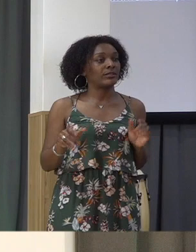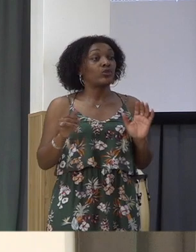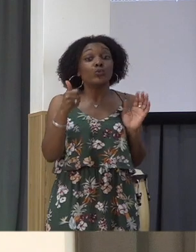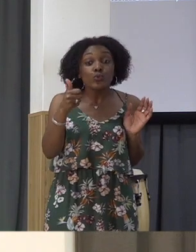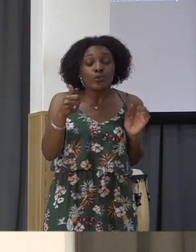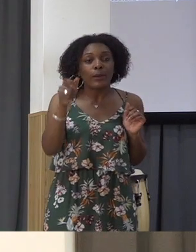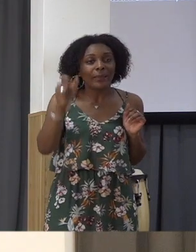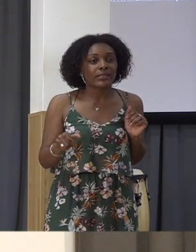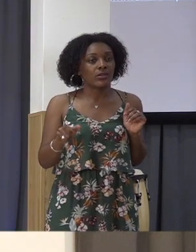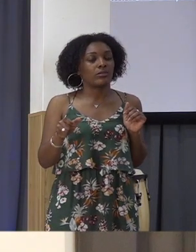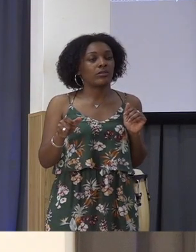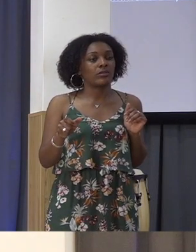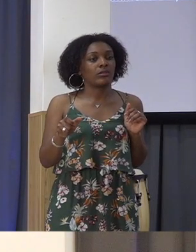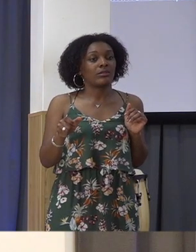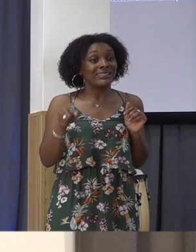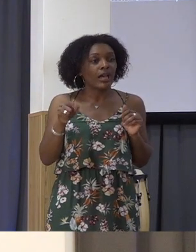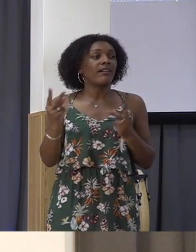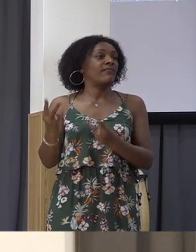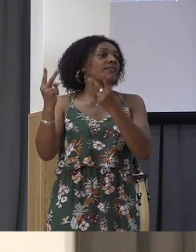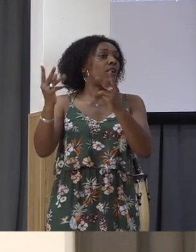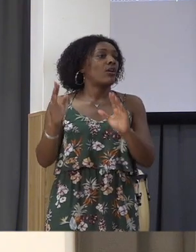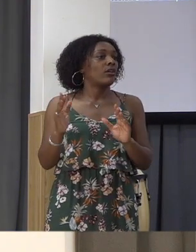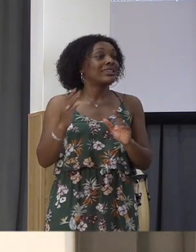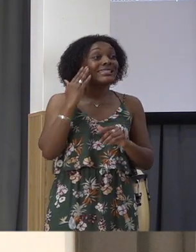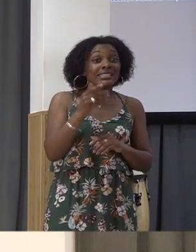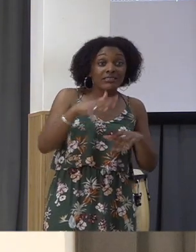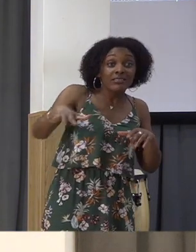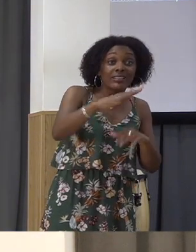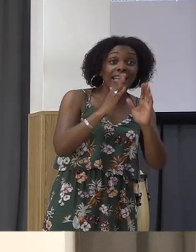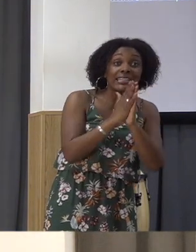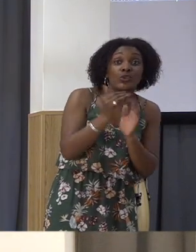une personne est concernée, l'Église est concernée.